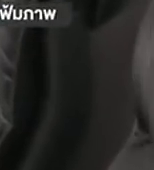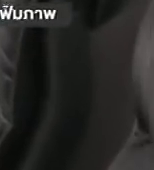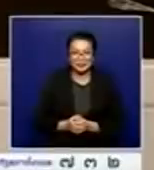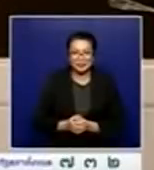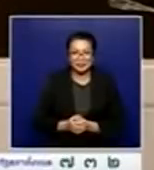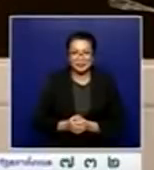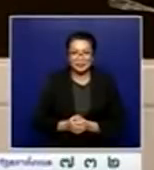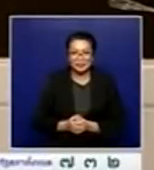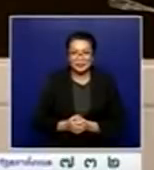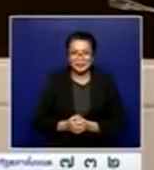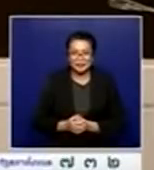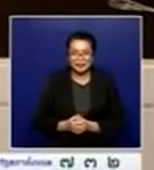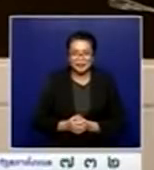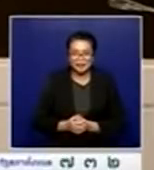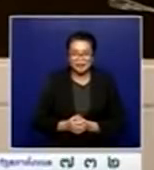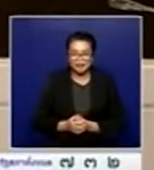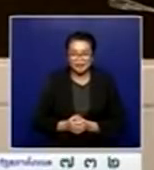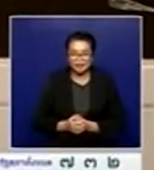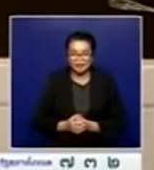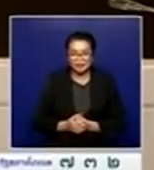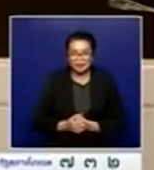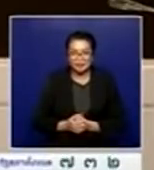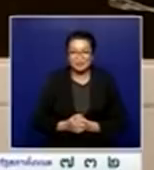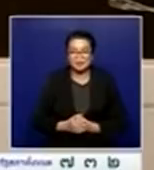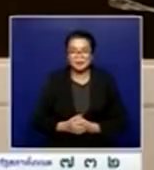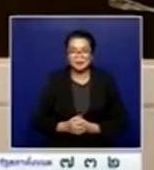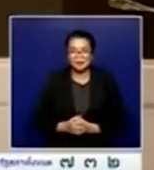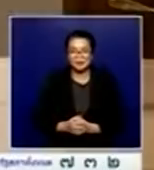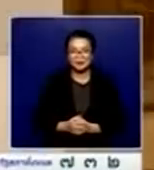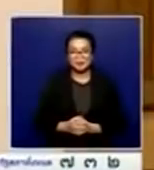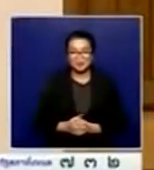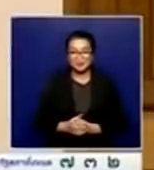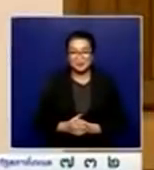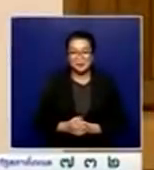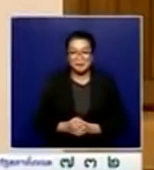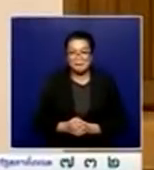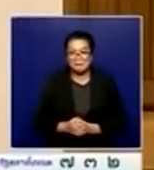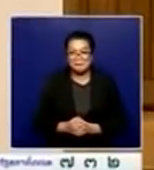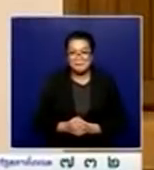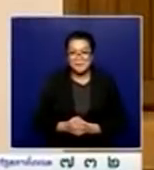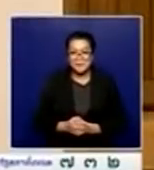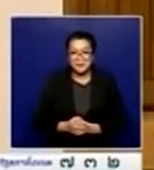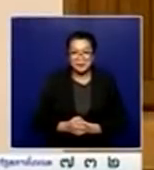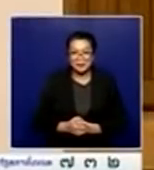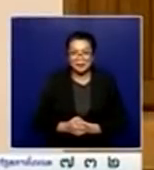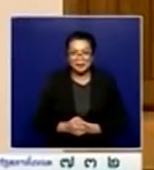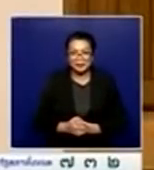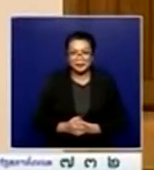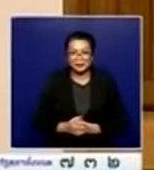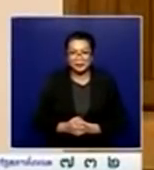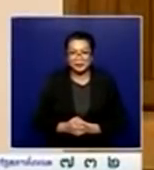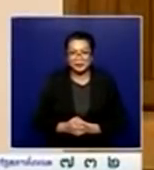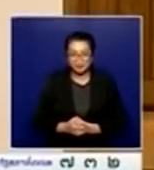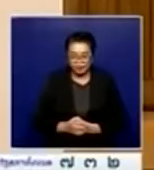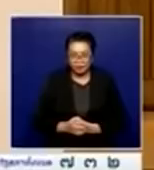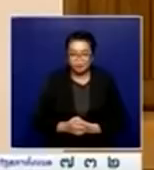แทนราษฎรของทางคุณไพบูลย์ขาดในส่วนของรัฐสภาในก็มีคุณสมชายแสวงการแล้วก็มีการบรรจุระเบียบวาระไว้แล้วก็คือวันที่ 9นี้